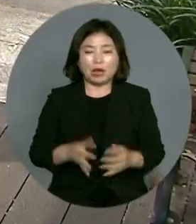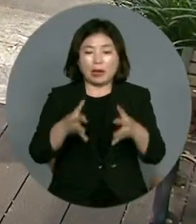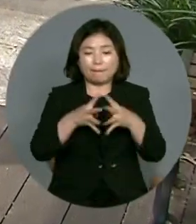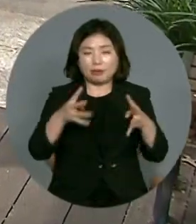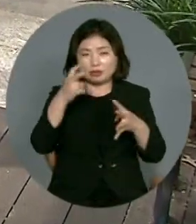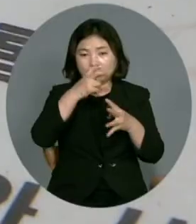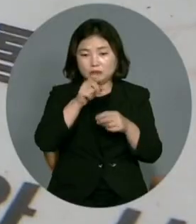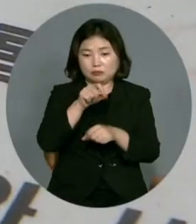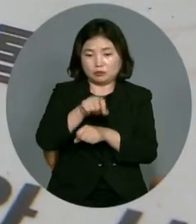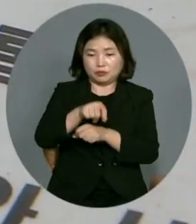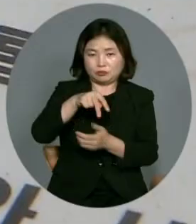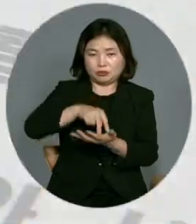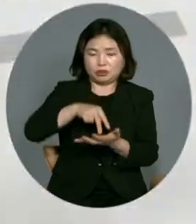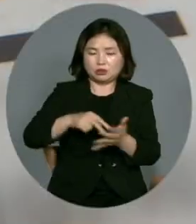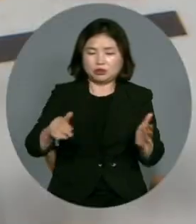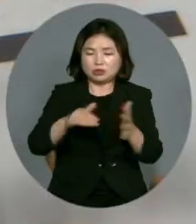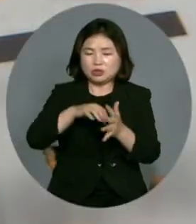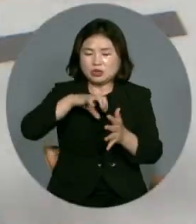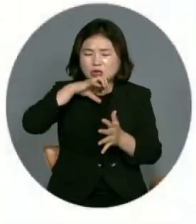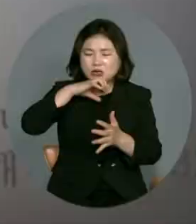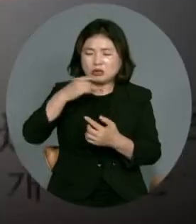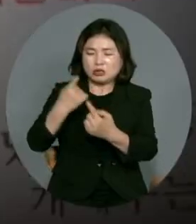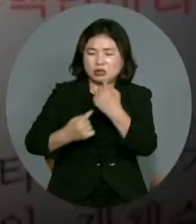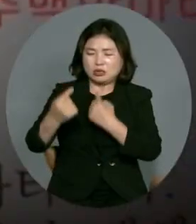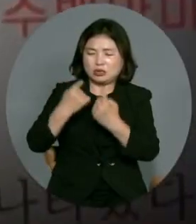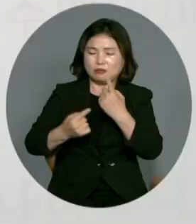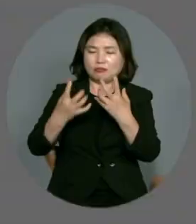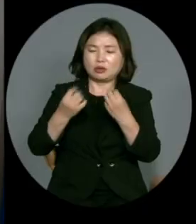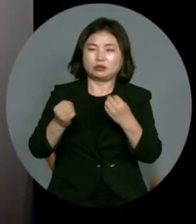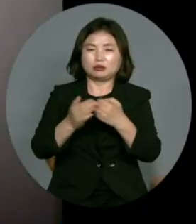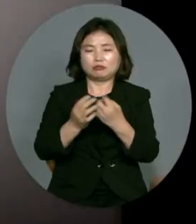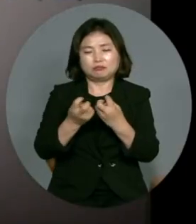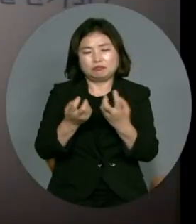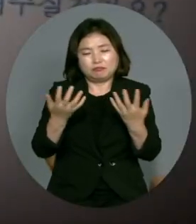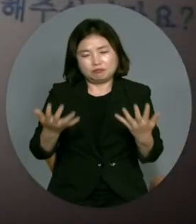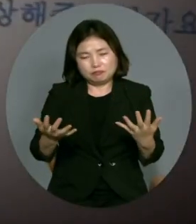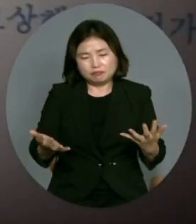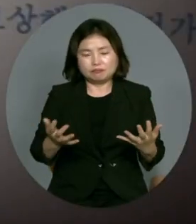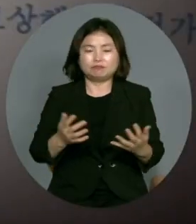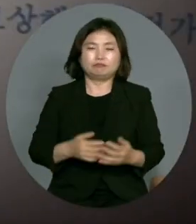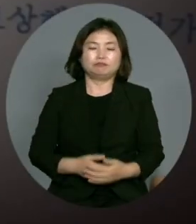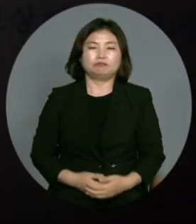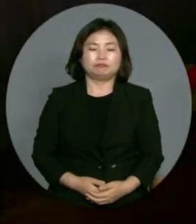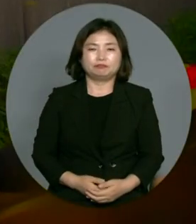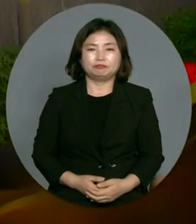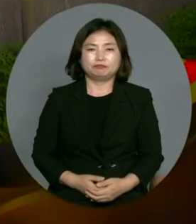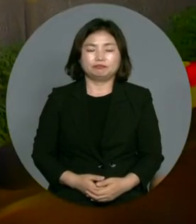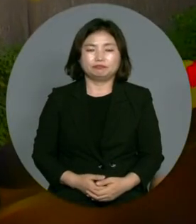아파트 관리소 측은 그동안 민원을 제기한 사람이 많아서 어쩔 수 없다는 입장입니다.